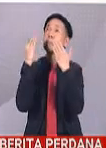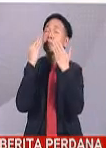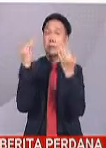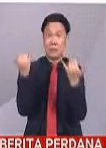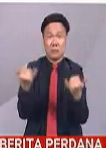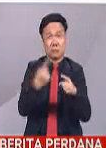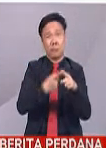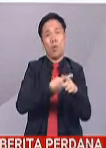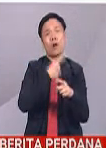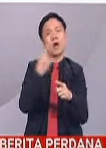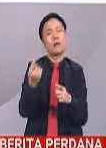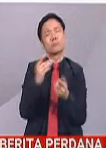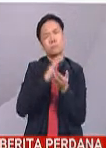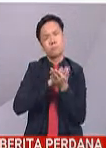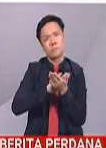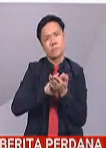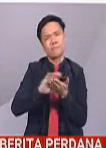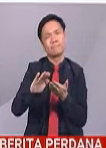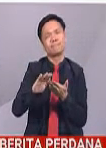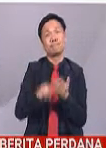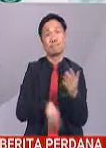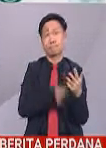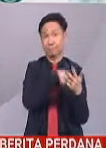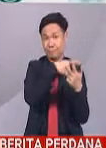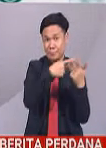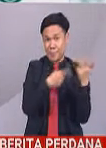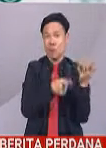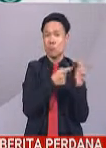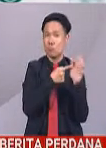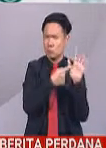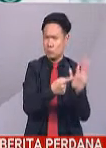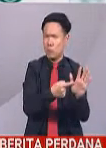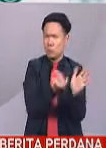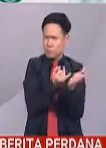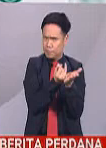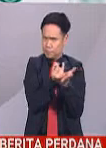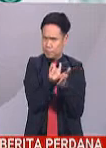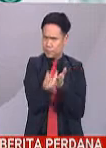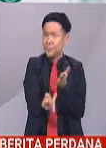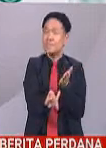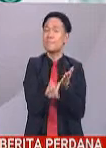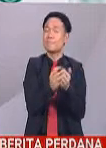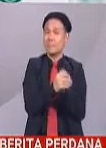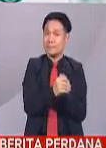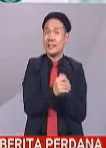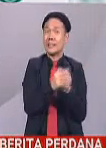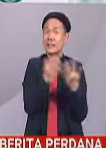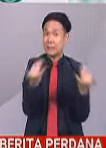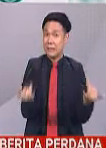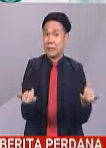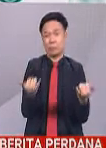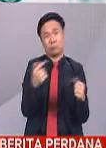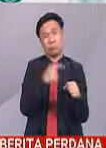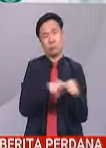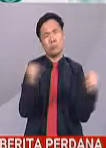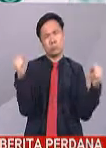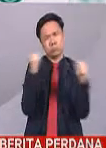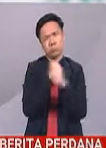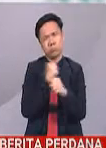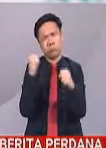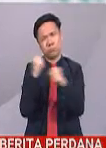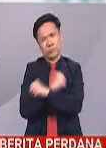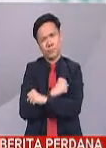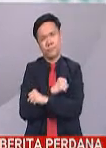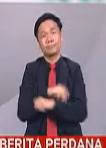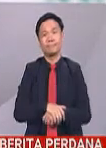yang mulia ini. Manakala keikhlasan mencerminkan sifat jujur dalam semua perkara, terutama ketika berdepan tempoh sukar. Koleksi yang